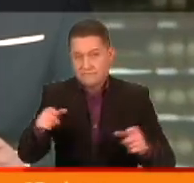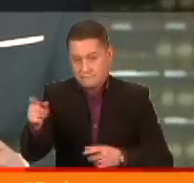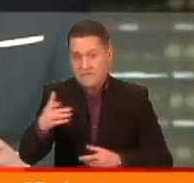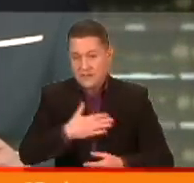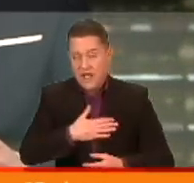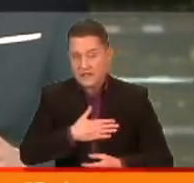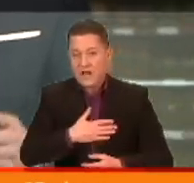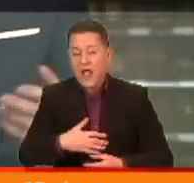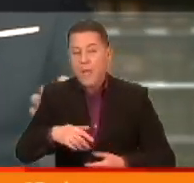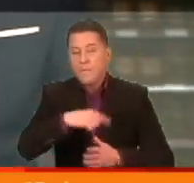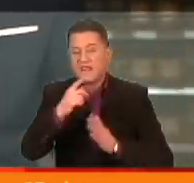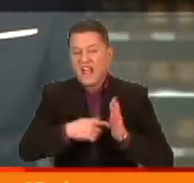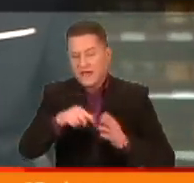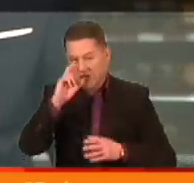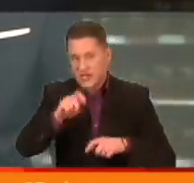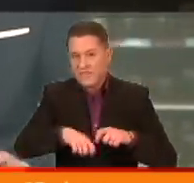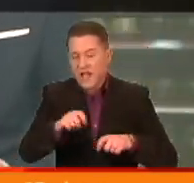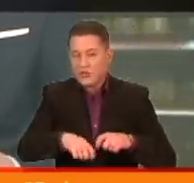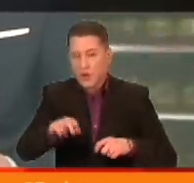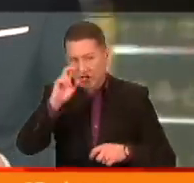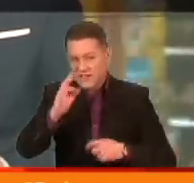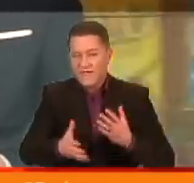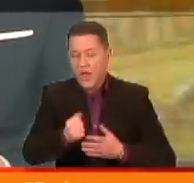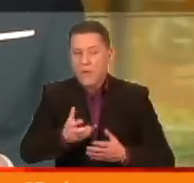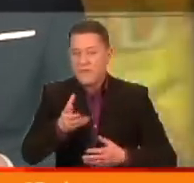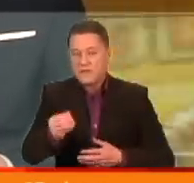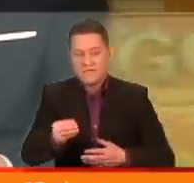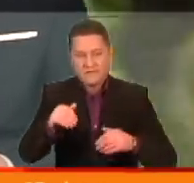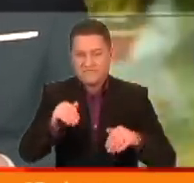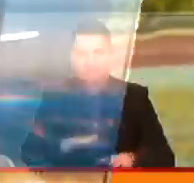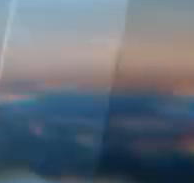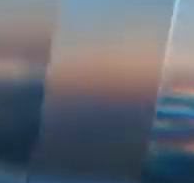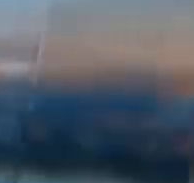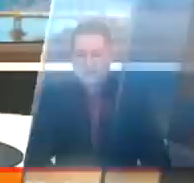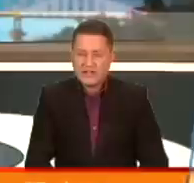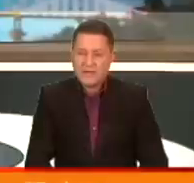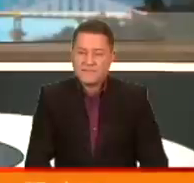питання державного контролю, як і державної підтримки, також відкрита.